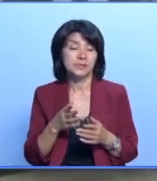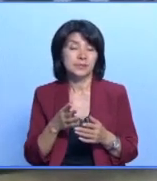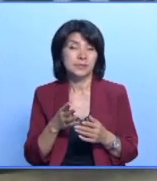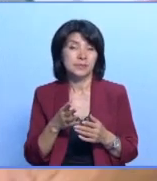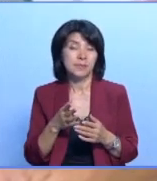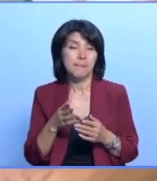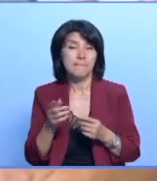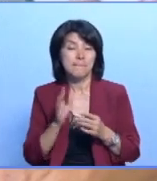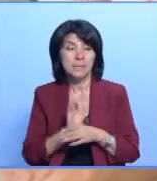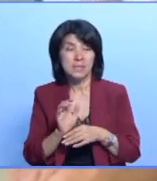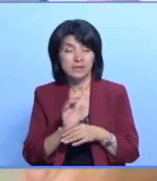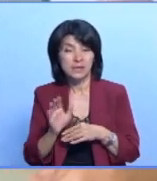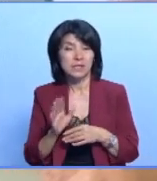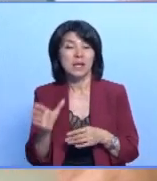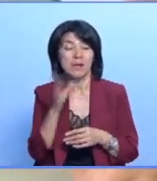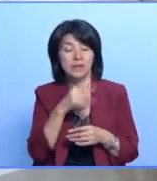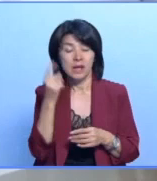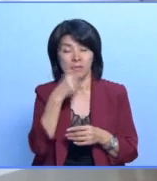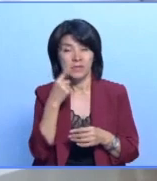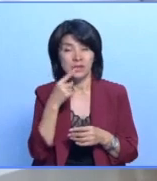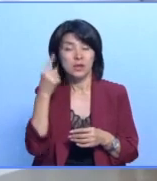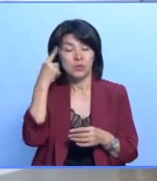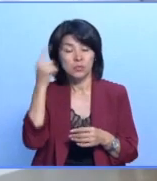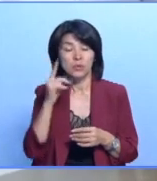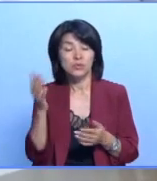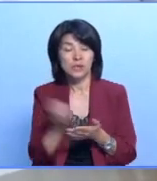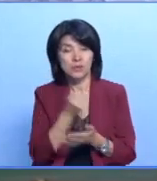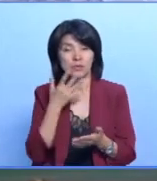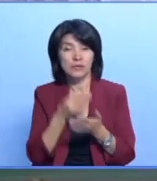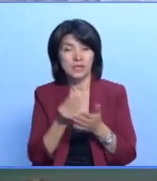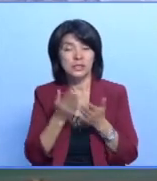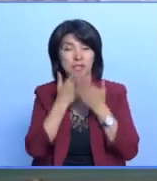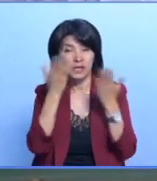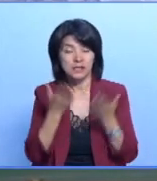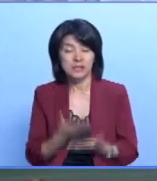найдут своих читателей. Мурат Билмажит, Бахтнур Бесинбайгызы, Досымбек Токай, Ертес Акпарат.